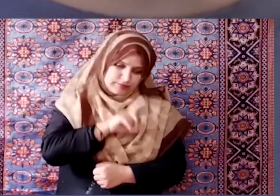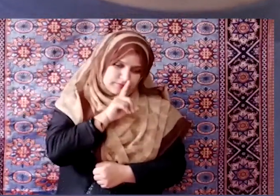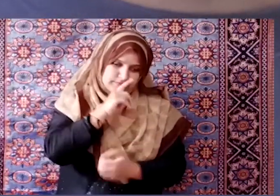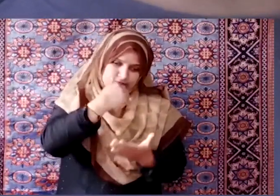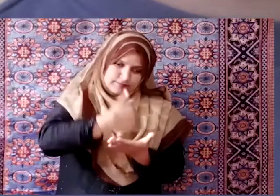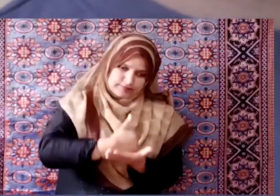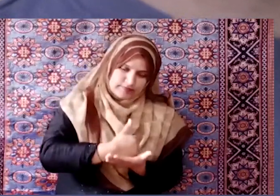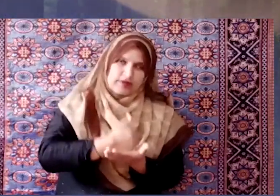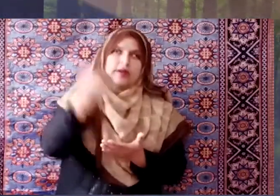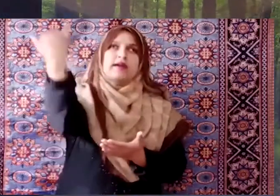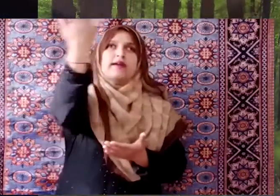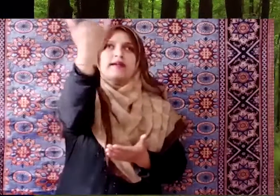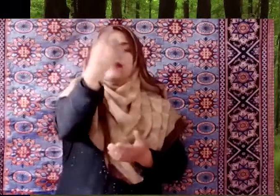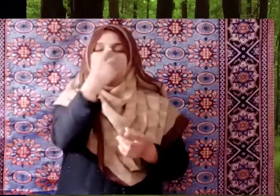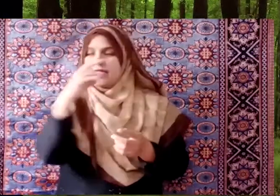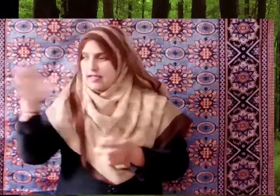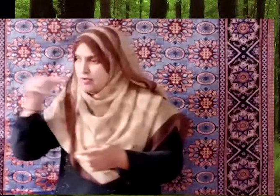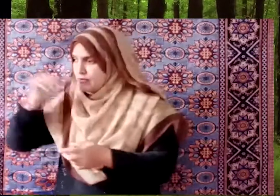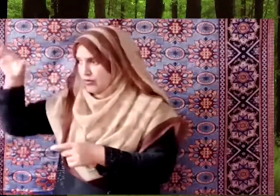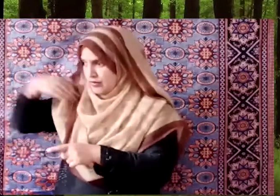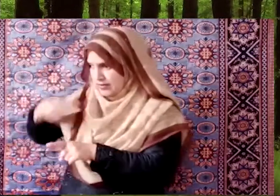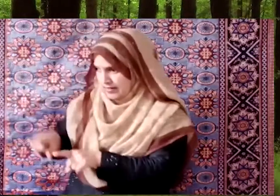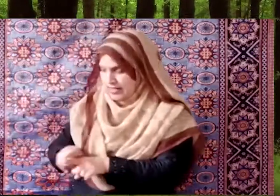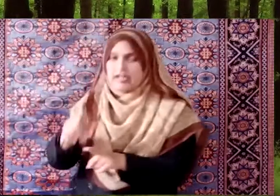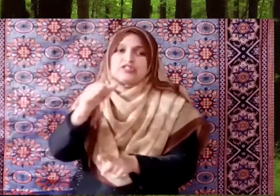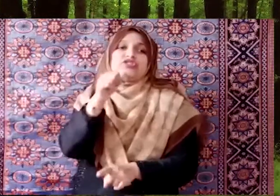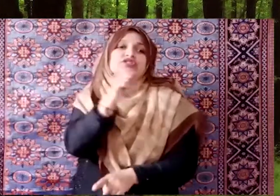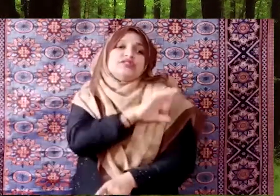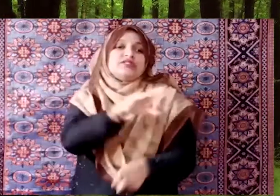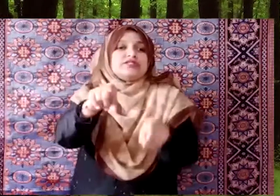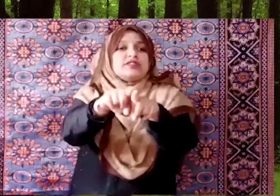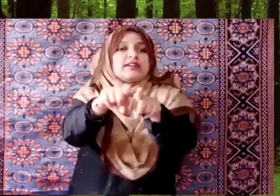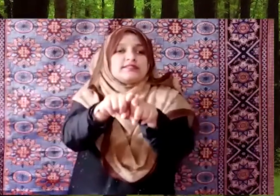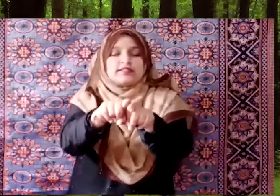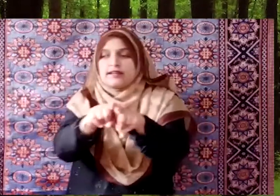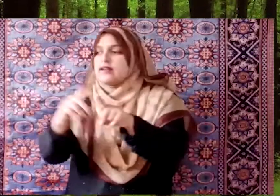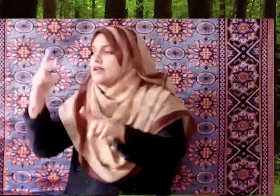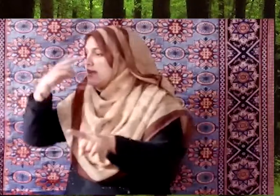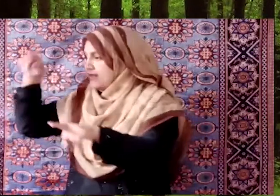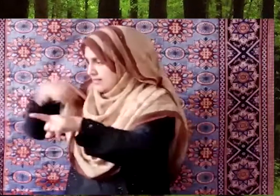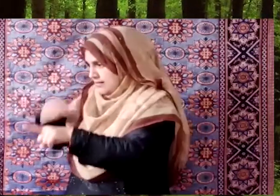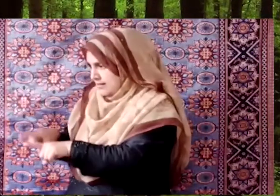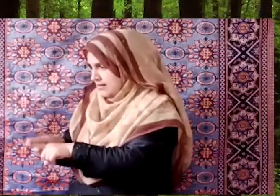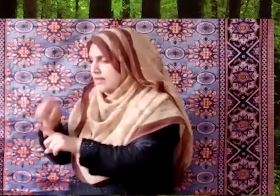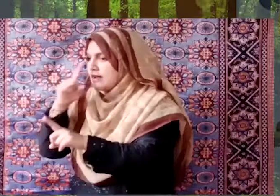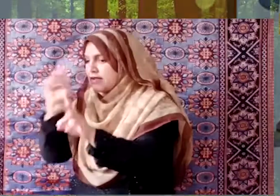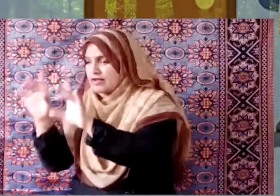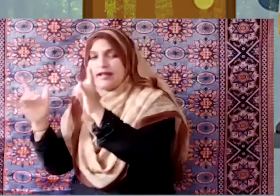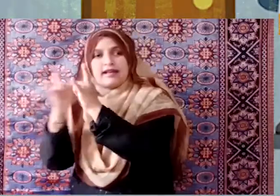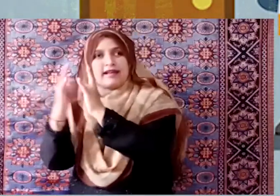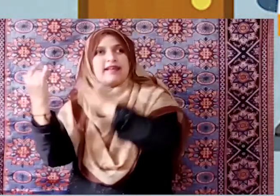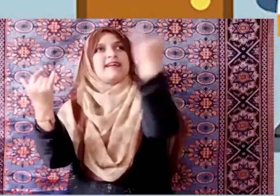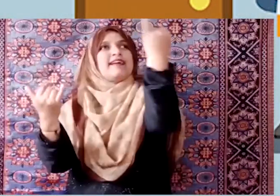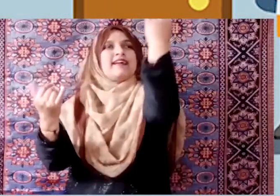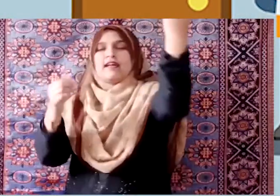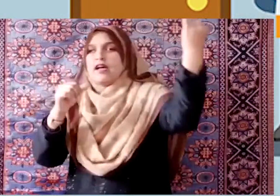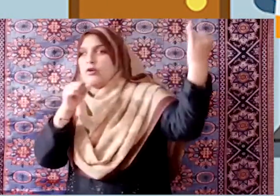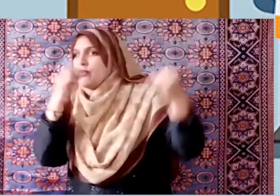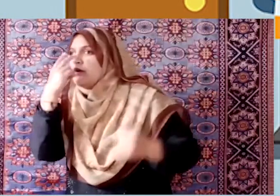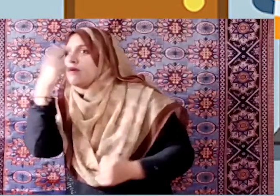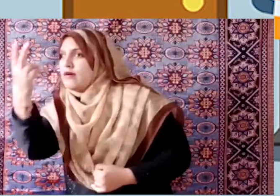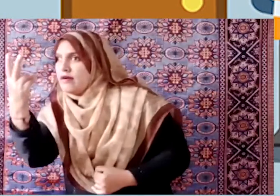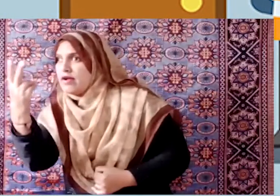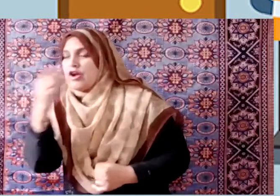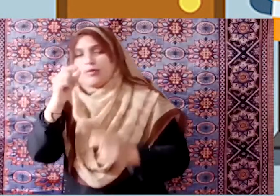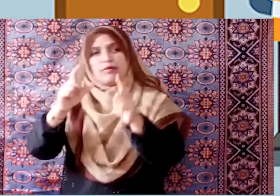دن وہ چوچک کو لے کر جنگل گیا اور دونوں کی ملاقاتوں کا مشاہدہ کروایا۔ چوچک نے گھر واپس آ